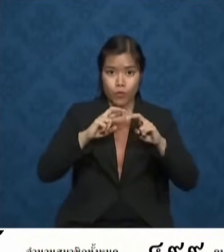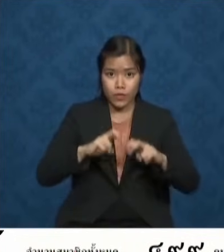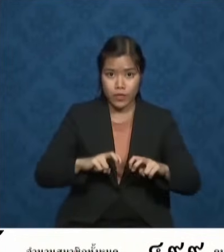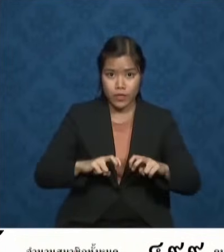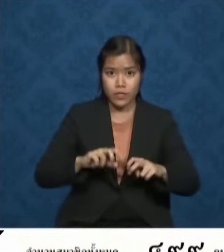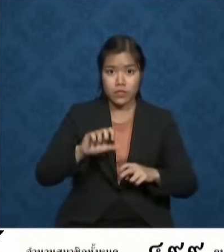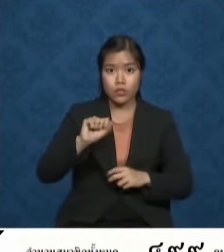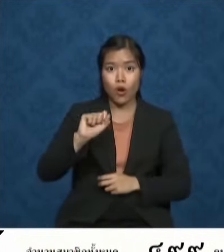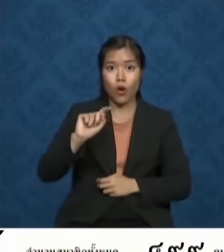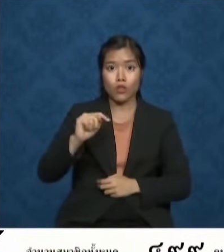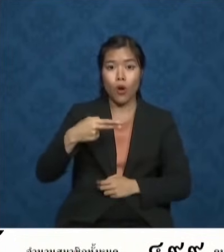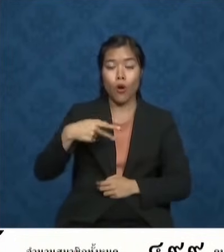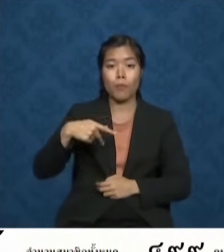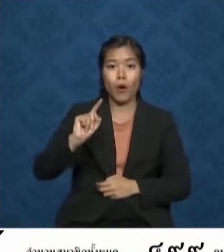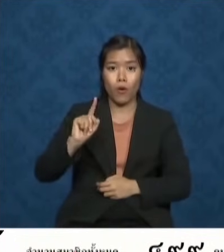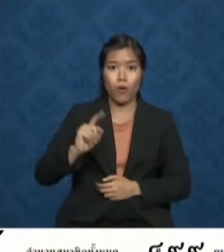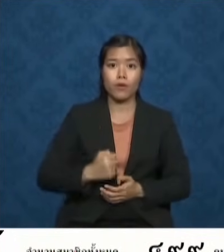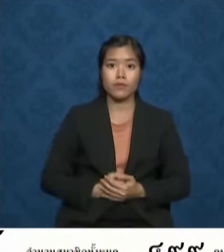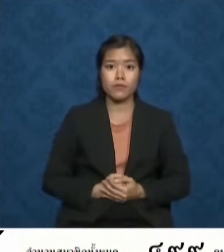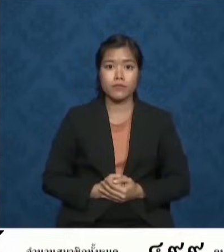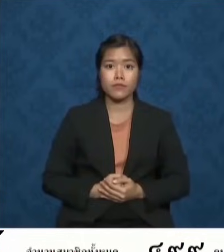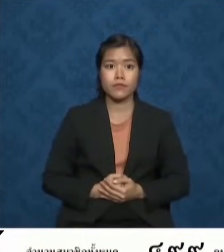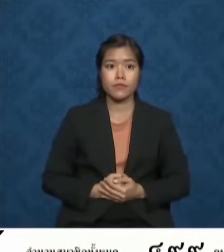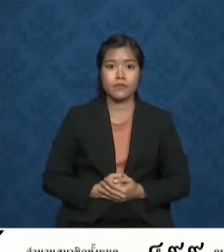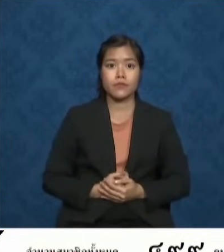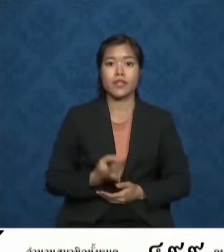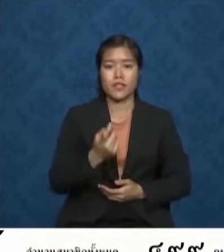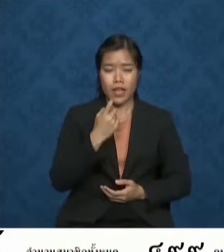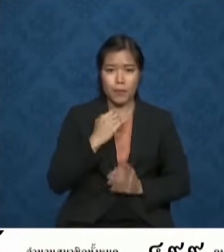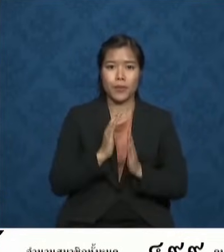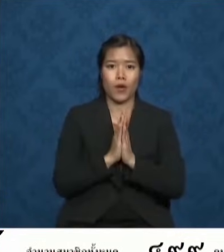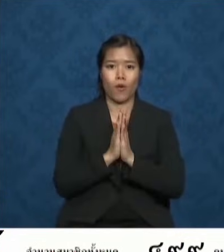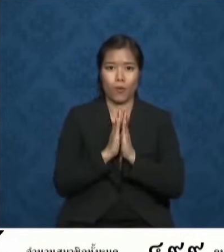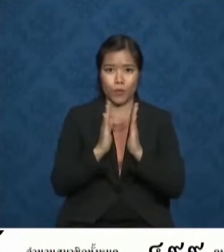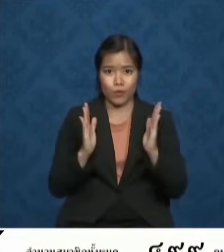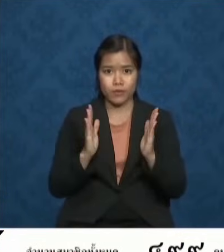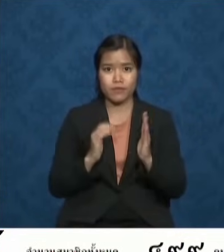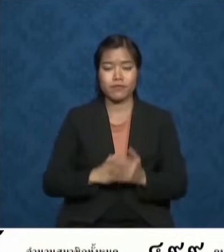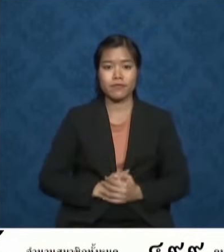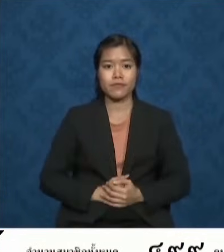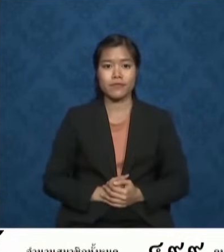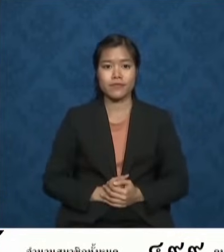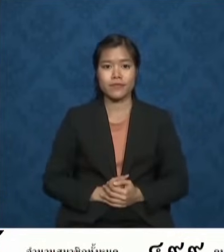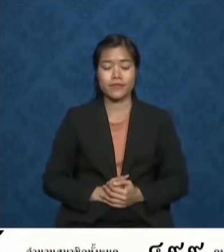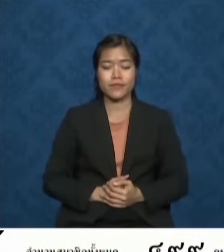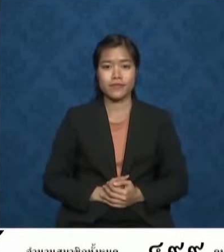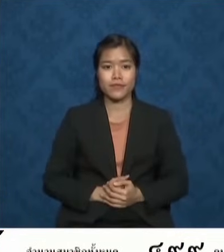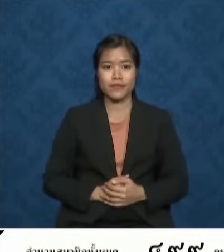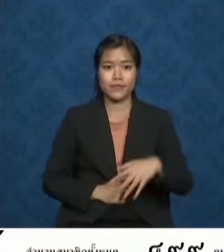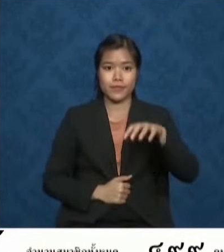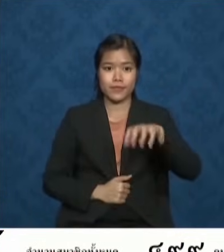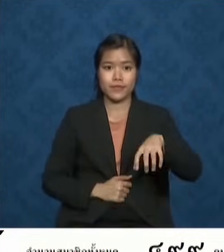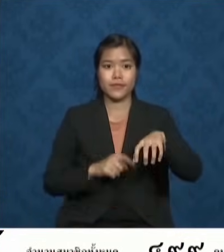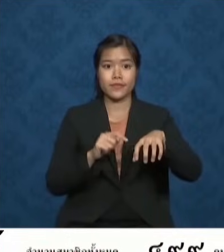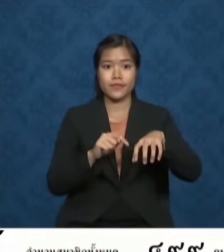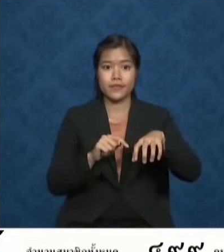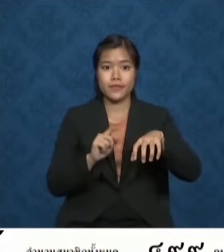สทปท่านถามมาผมขอบคุณเลยนะครับหน่วยงานหนึ่ง